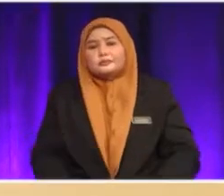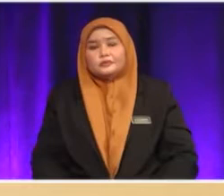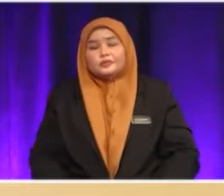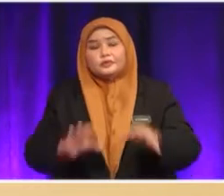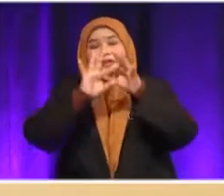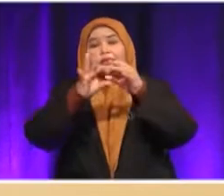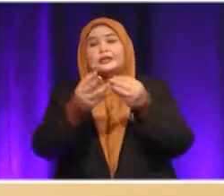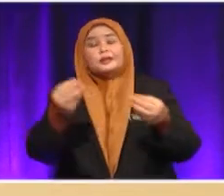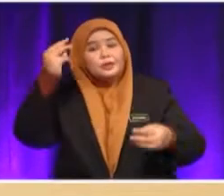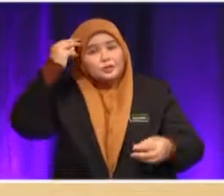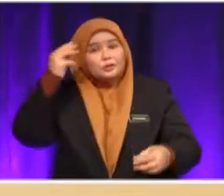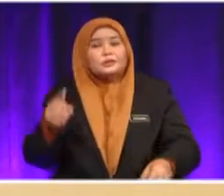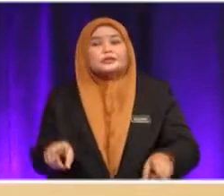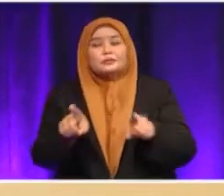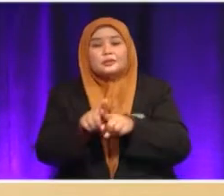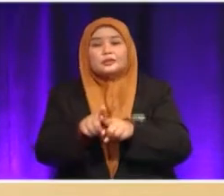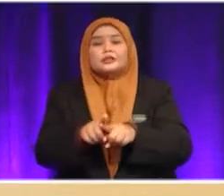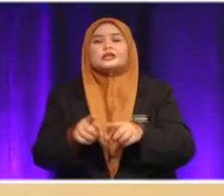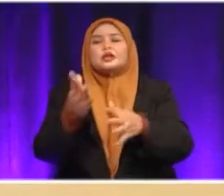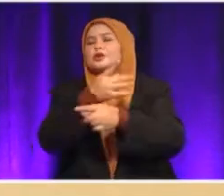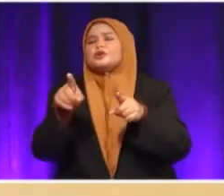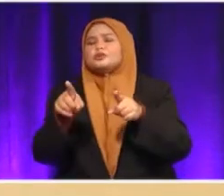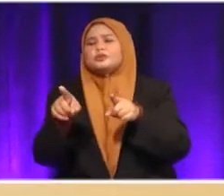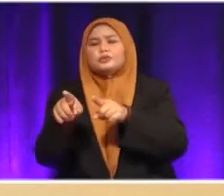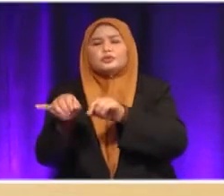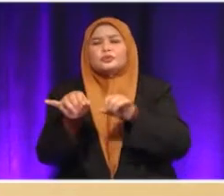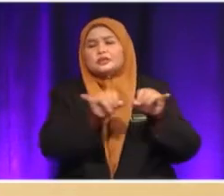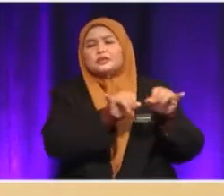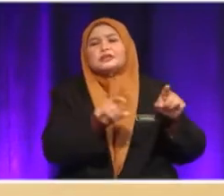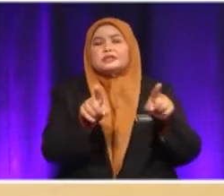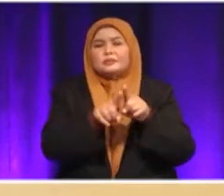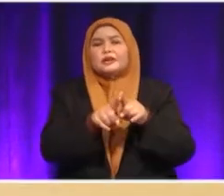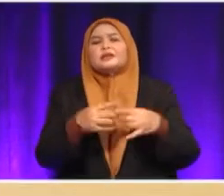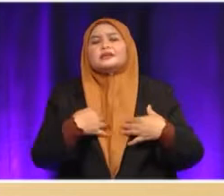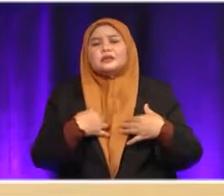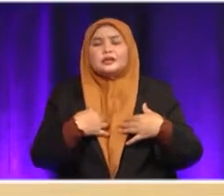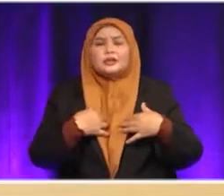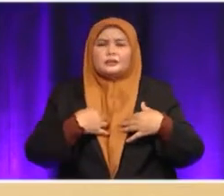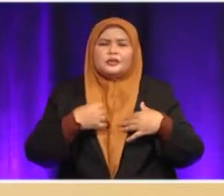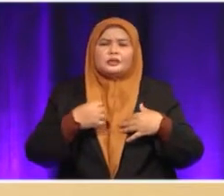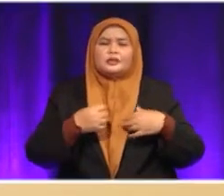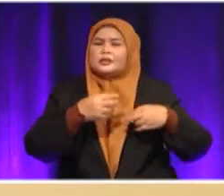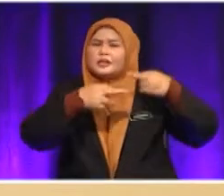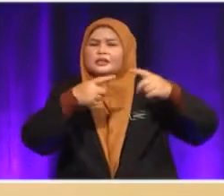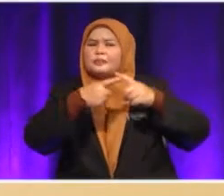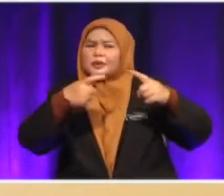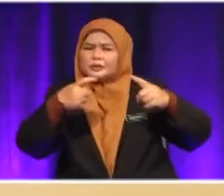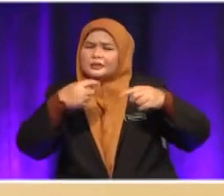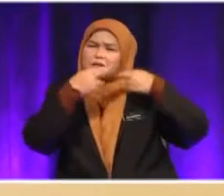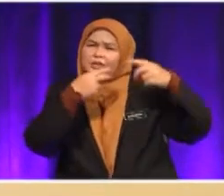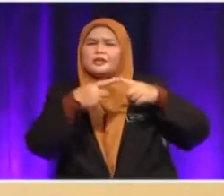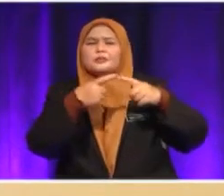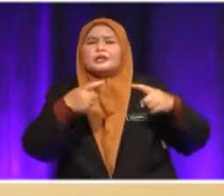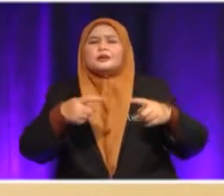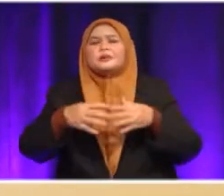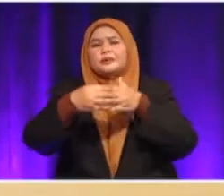juga wujudnya kita akan Lihat reaksi pada pemimpin dan penduduk yang